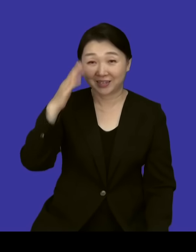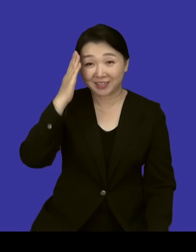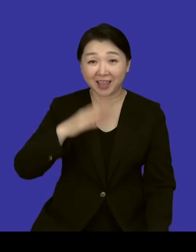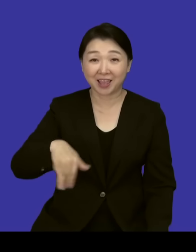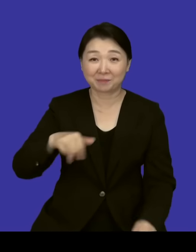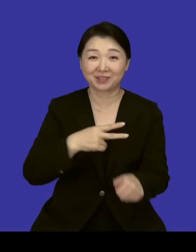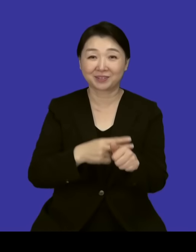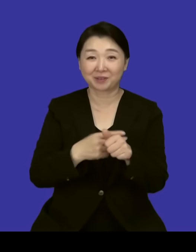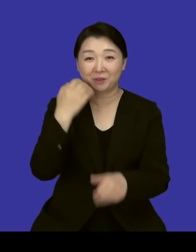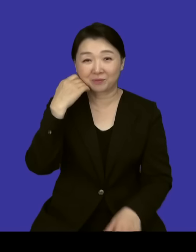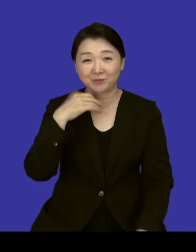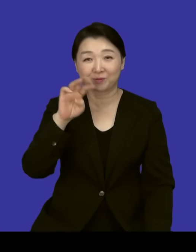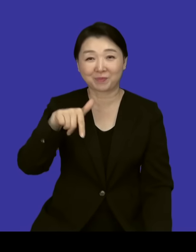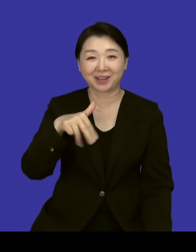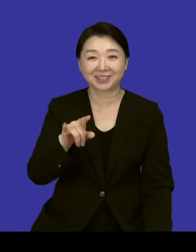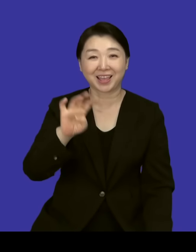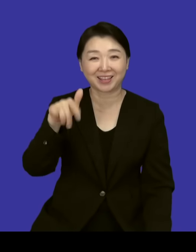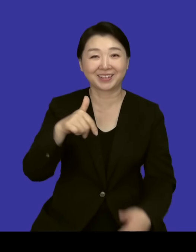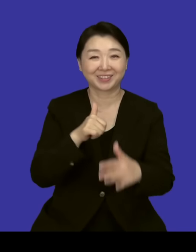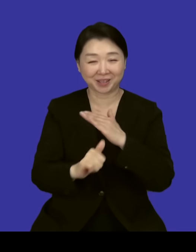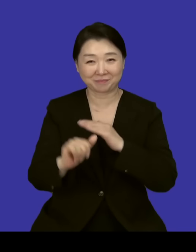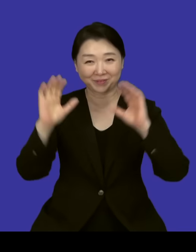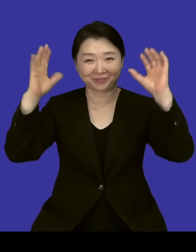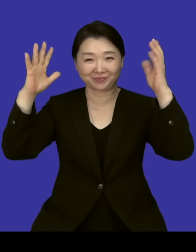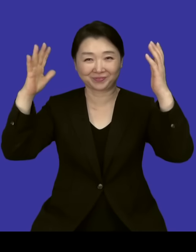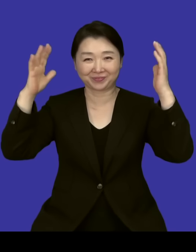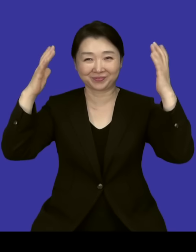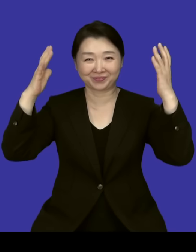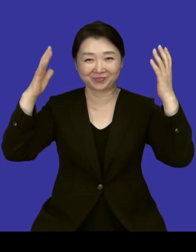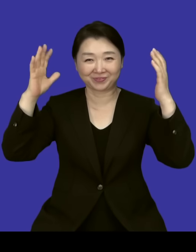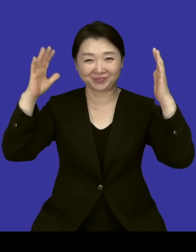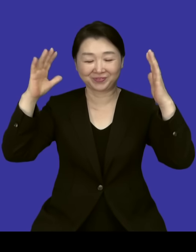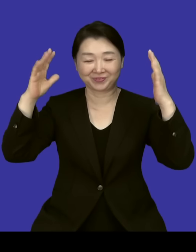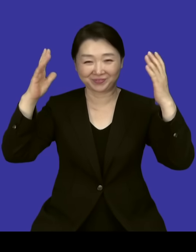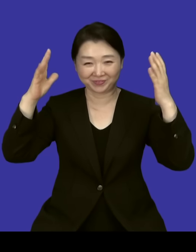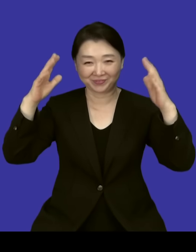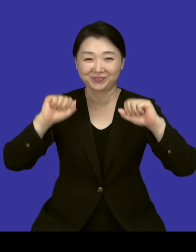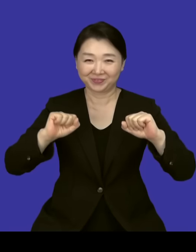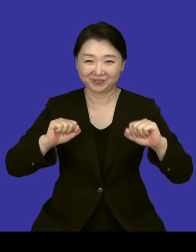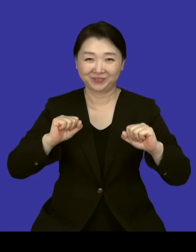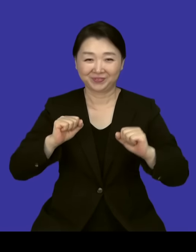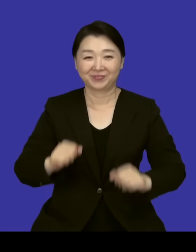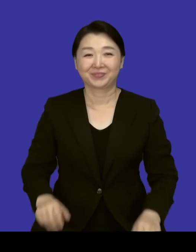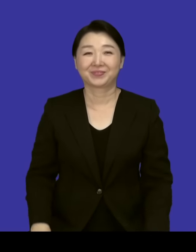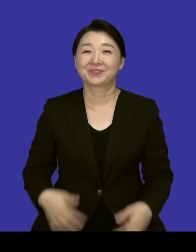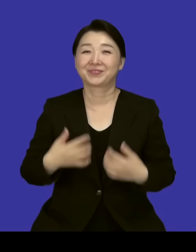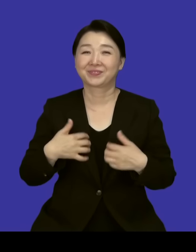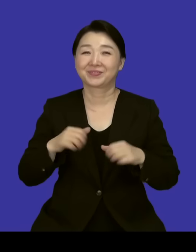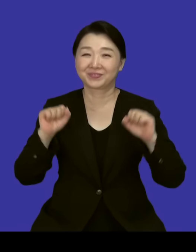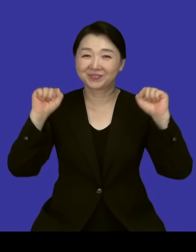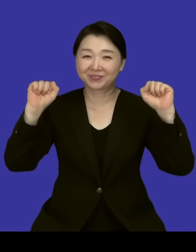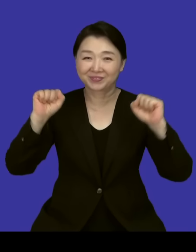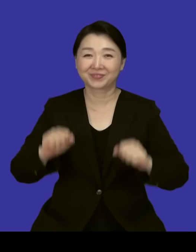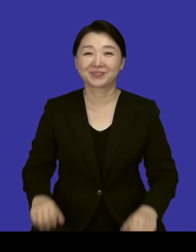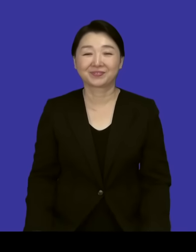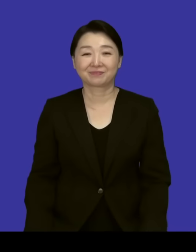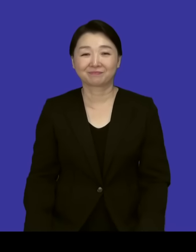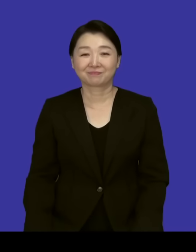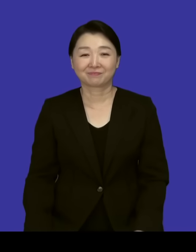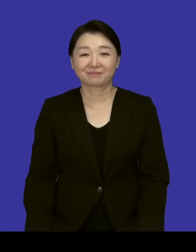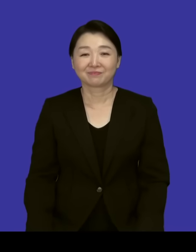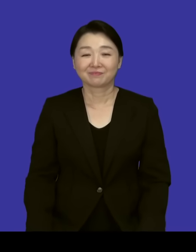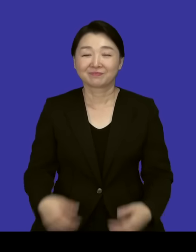우리 박세익 대표님이십니다. 어서 오세요. 반갑습니다. 안녕하세요. 네, 안녕하세요. 안녕하세요.